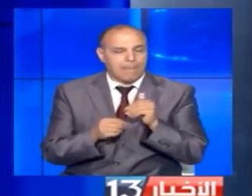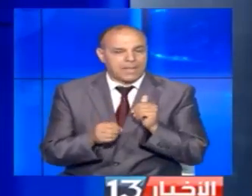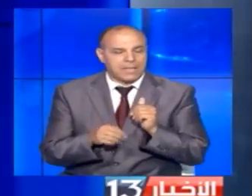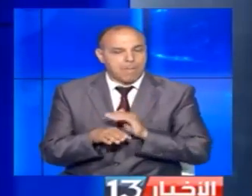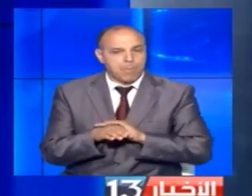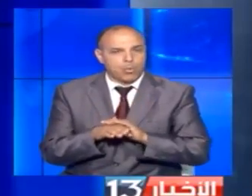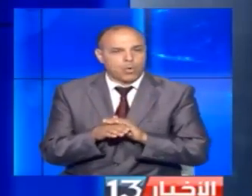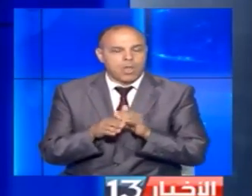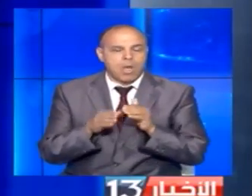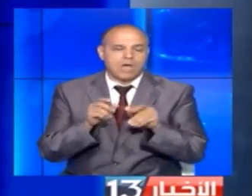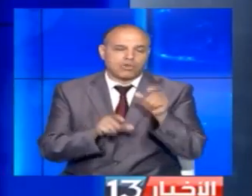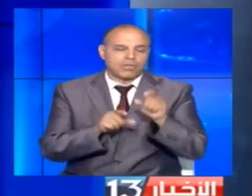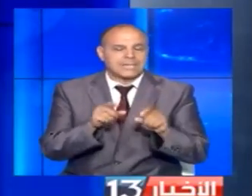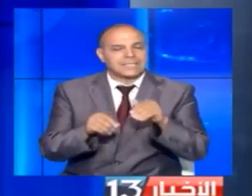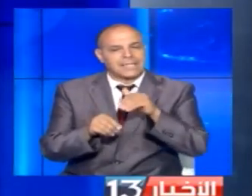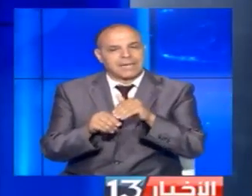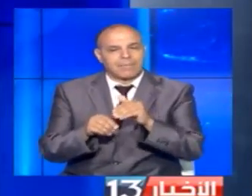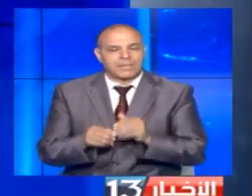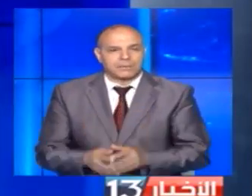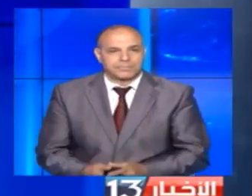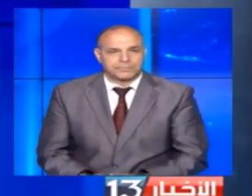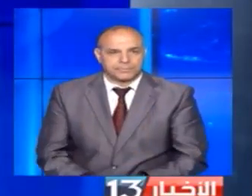يتعلق بالمترشحين؟